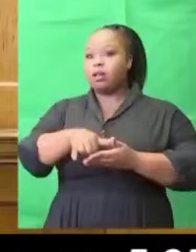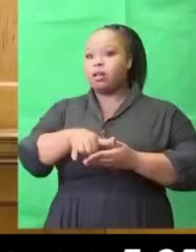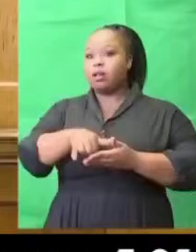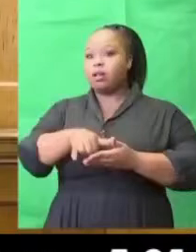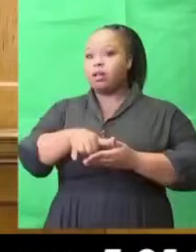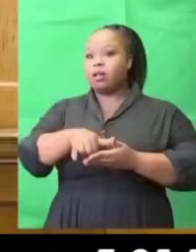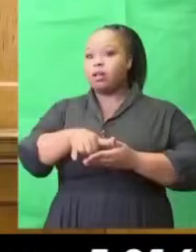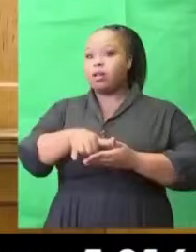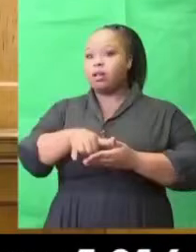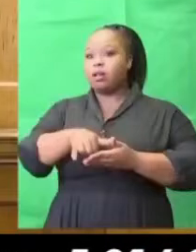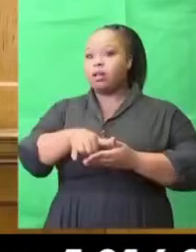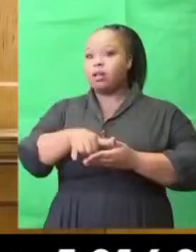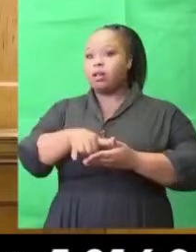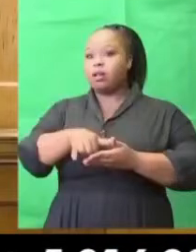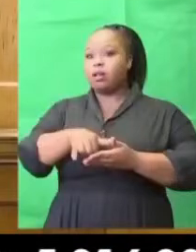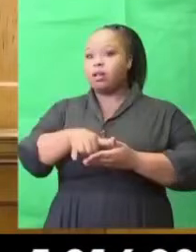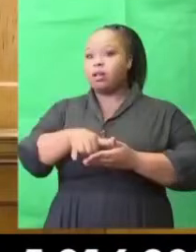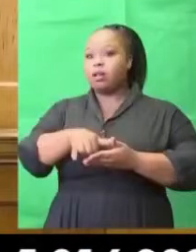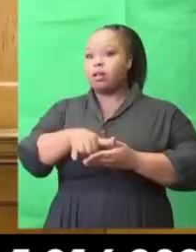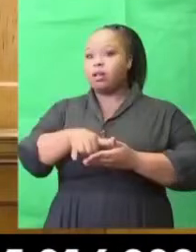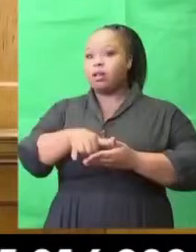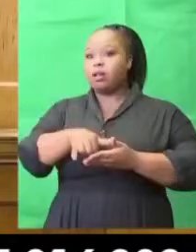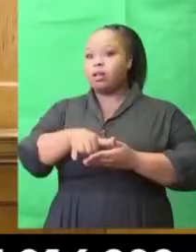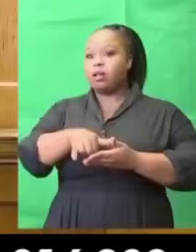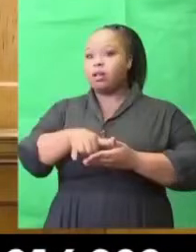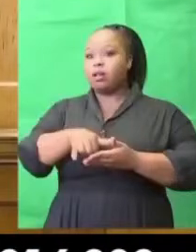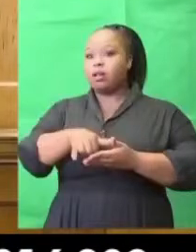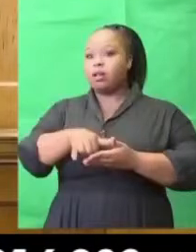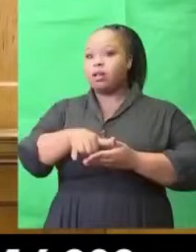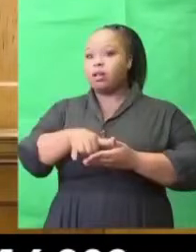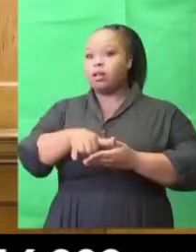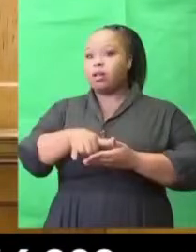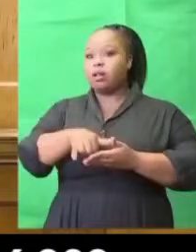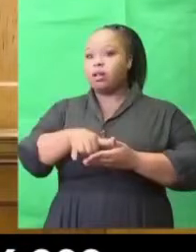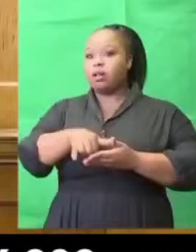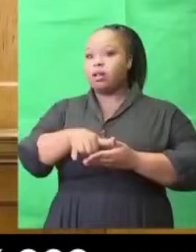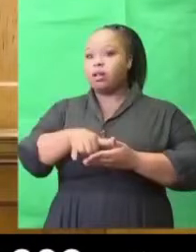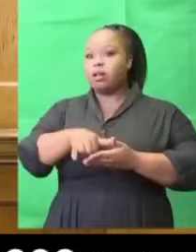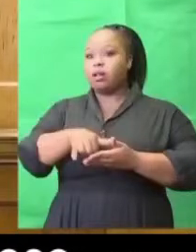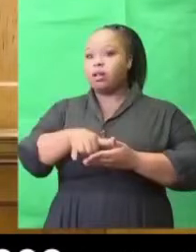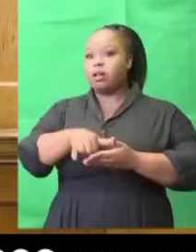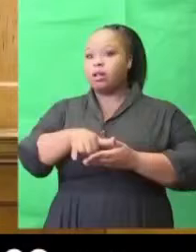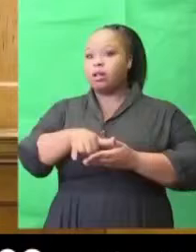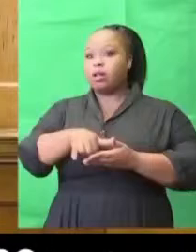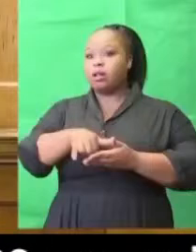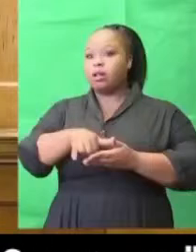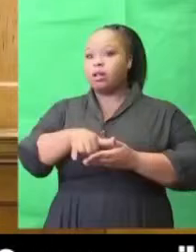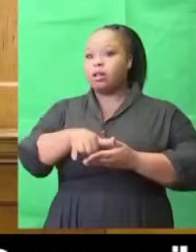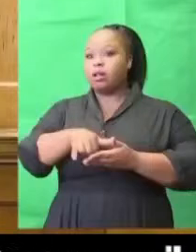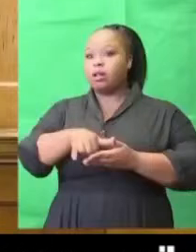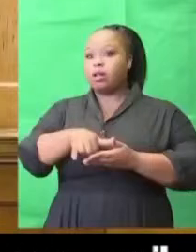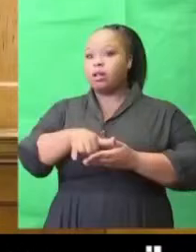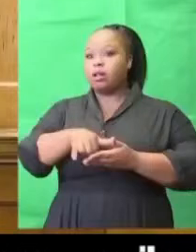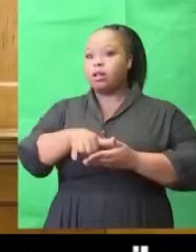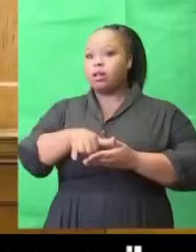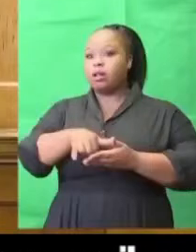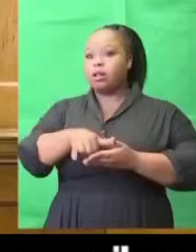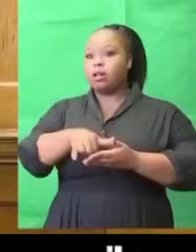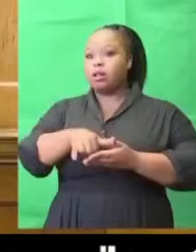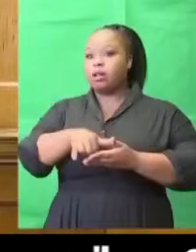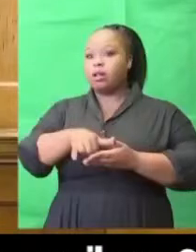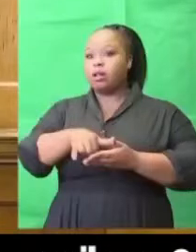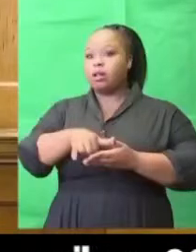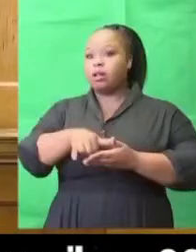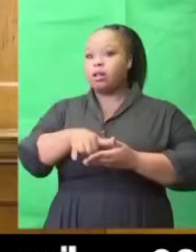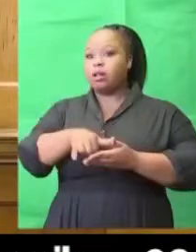หนึ่งมันผิดพันธกรณีของประเทศร่ำรวยที่จะช่วยทุกประเทศให้มี